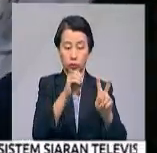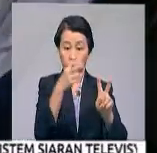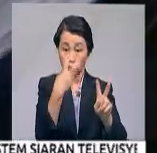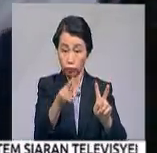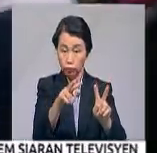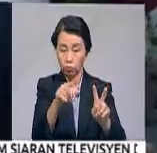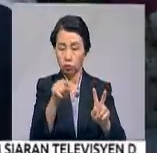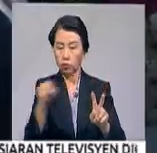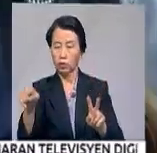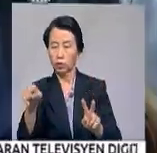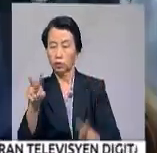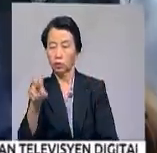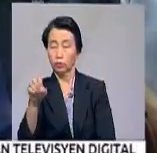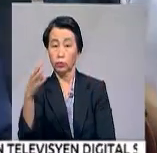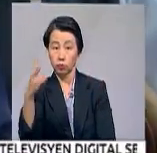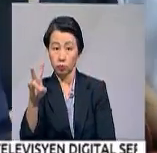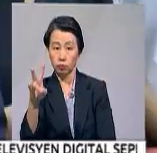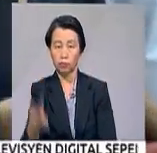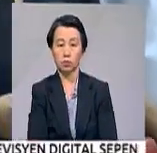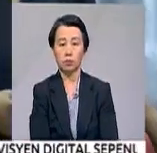hingga 2017.